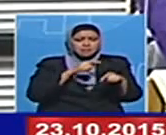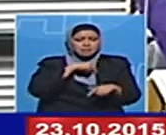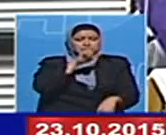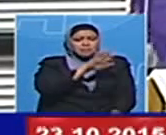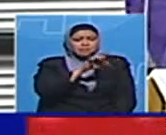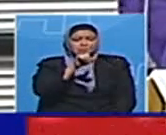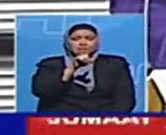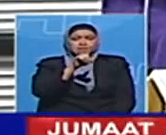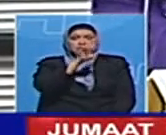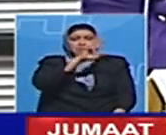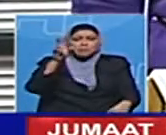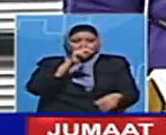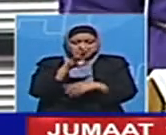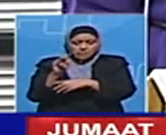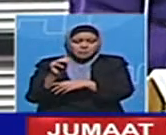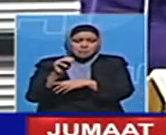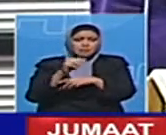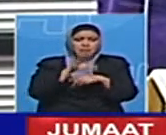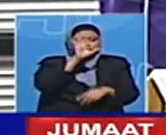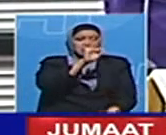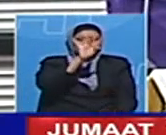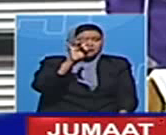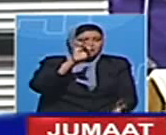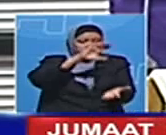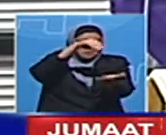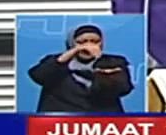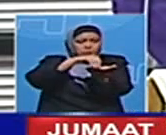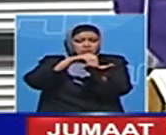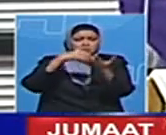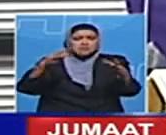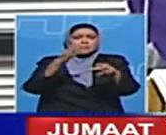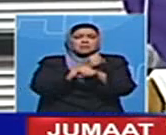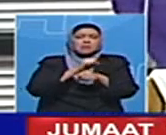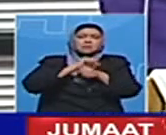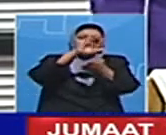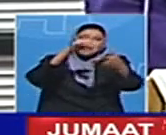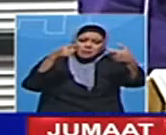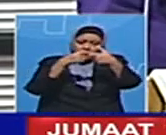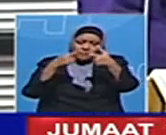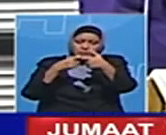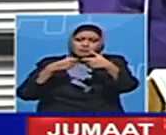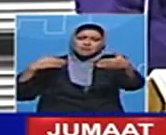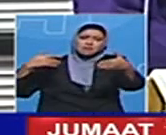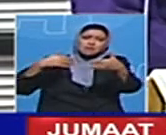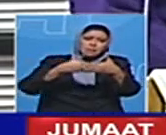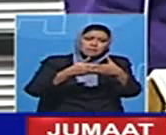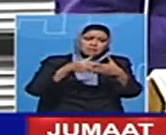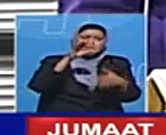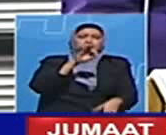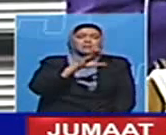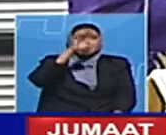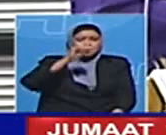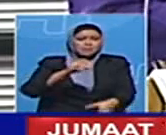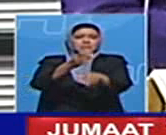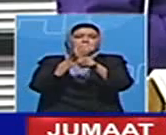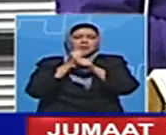98% kawasan luar Bandar telah mendapat bekalan elektrik dan hampir 95% mendapat bekalan air